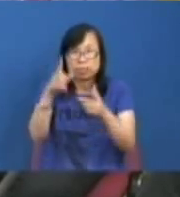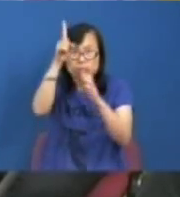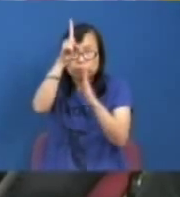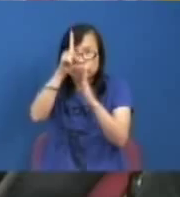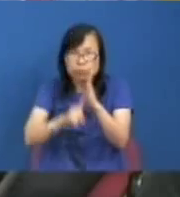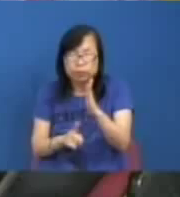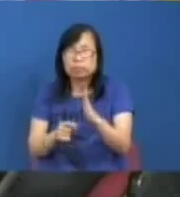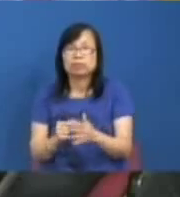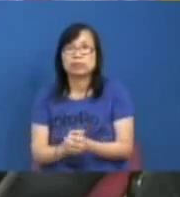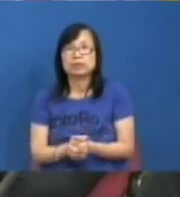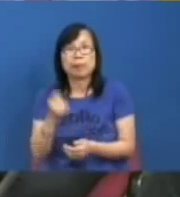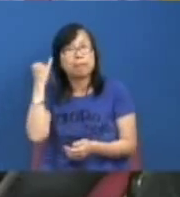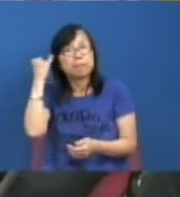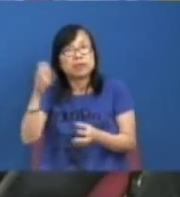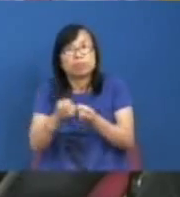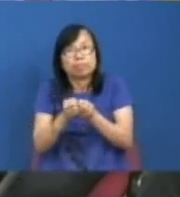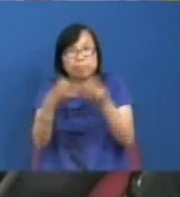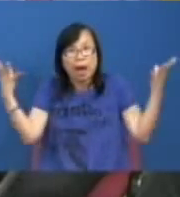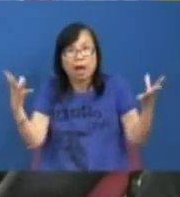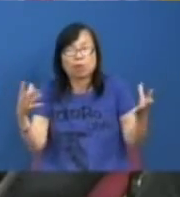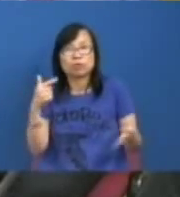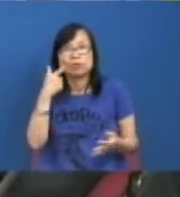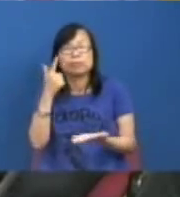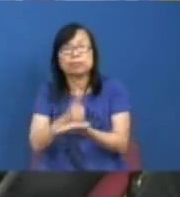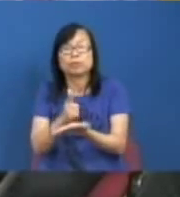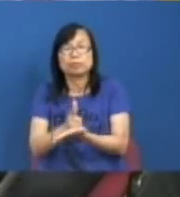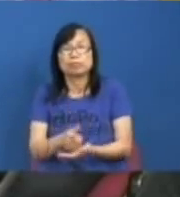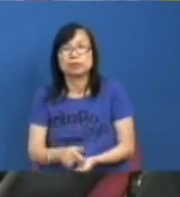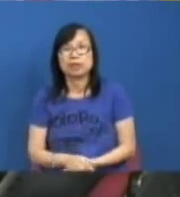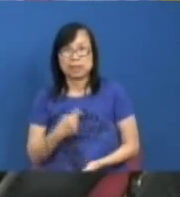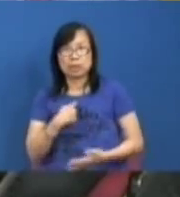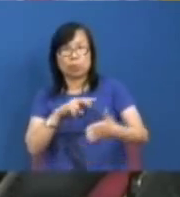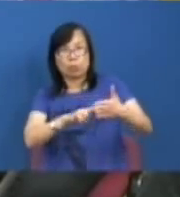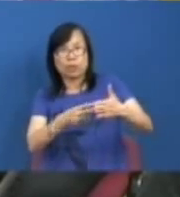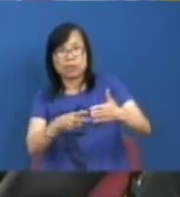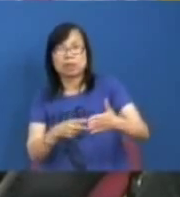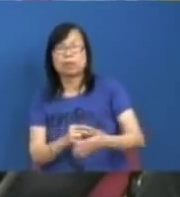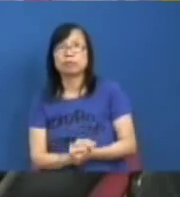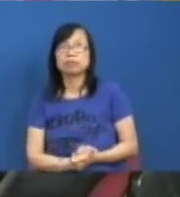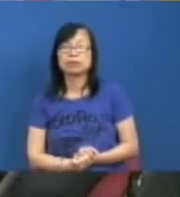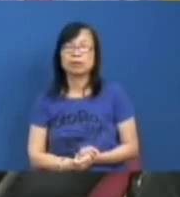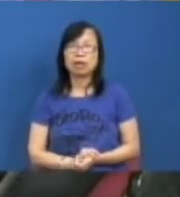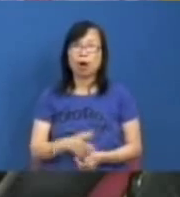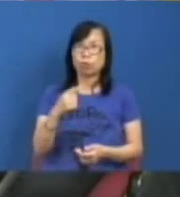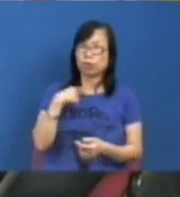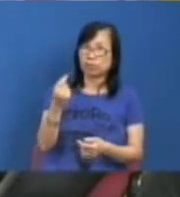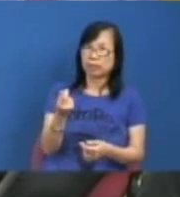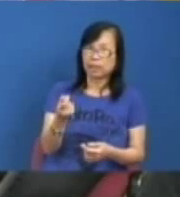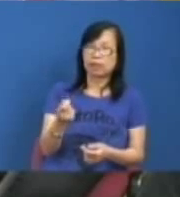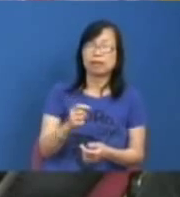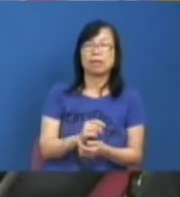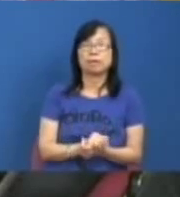佢。爆嗰下嗰個嚴重性去到邊？如果定期維修或者定期檢查，你會將好細微、好細微